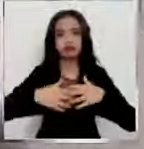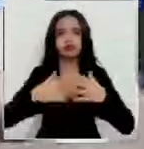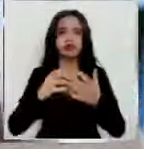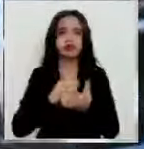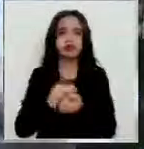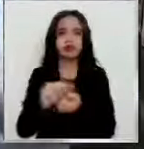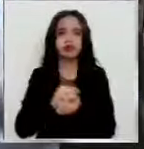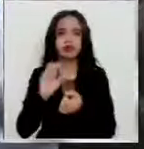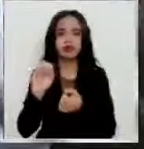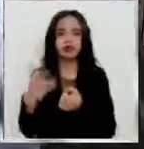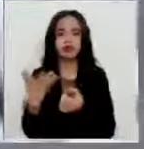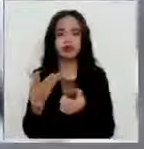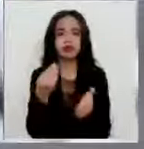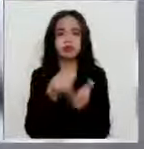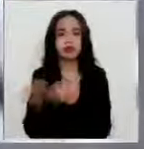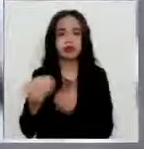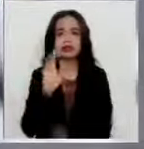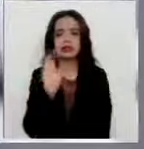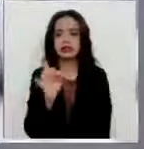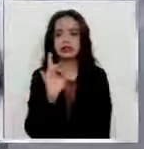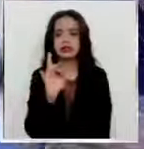80 pesos.